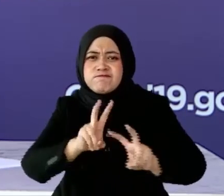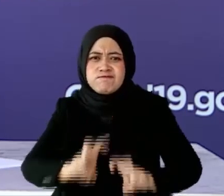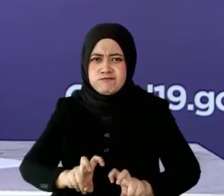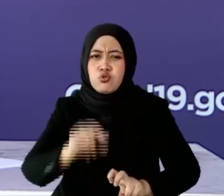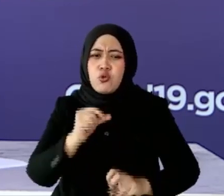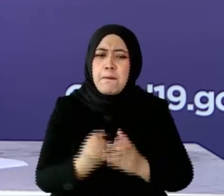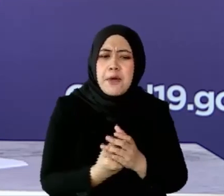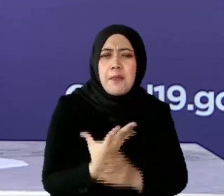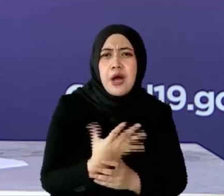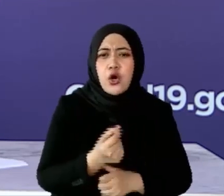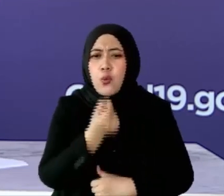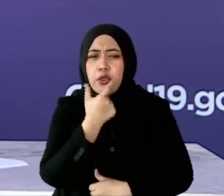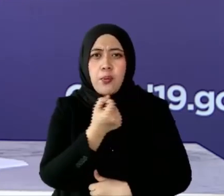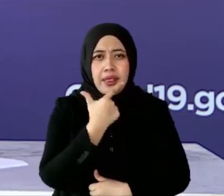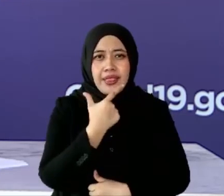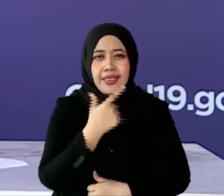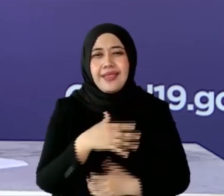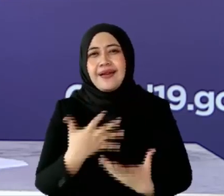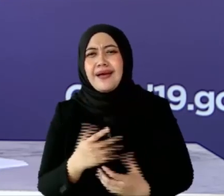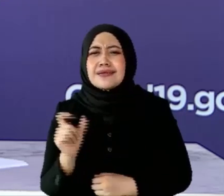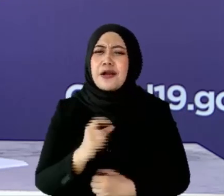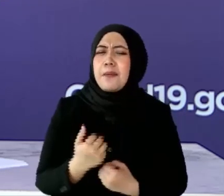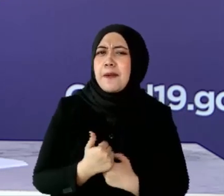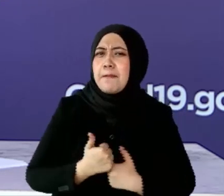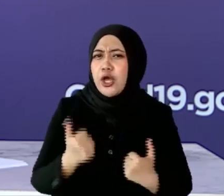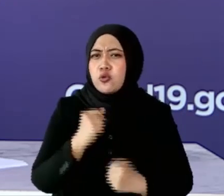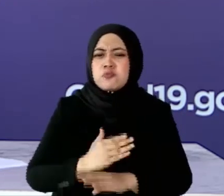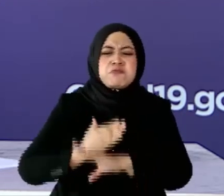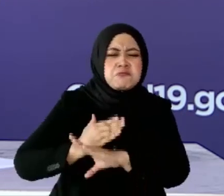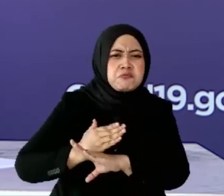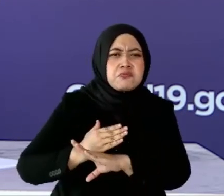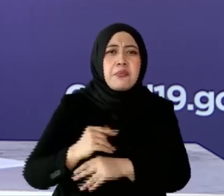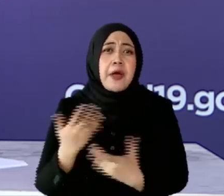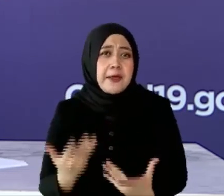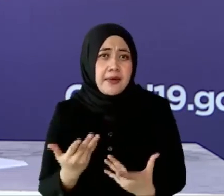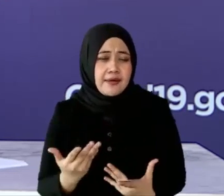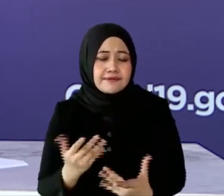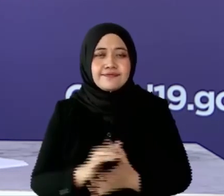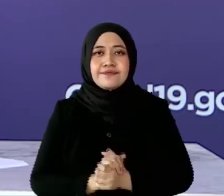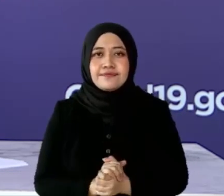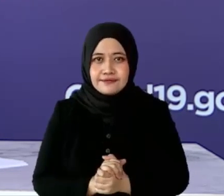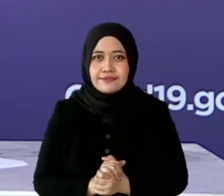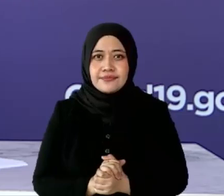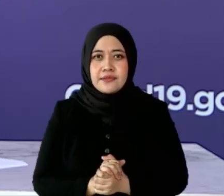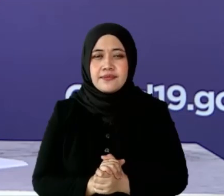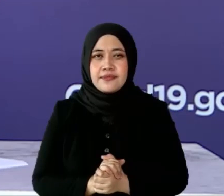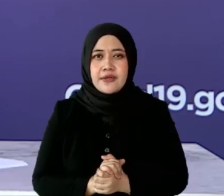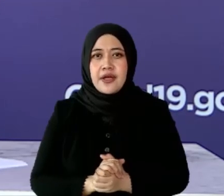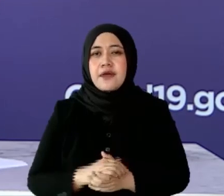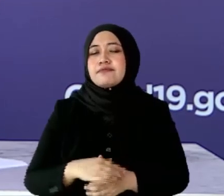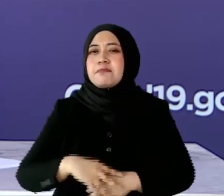tahapan pengembangan. Upaya terbaik dalam menghindari penularan COVID-19 adalah melakukan